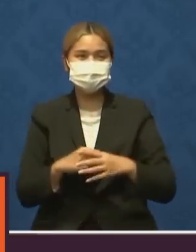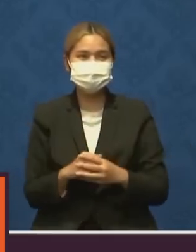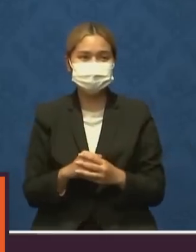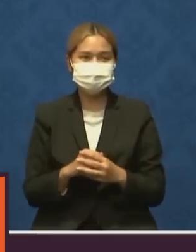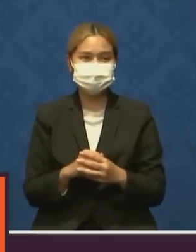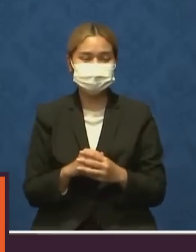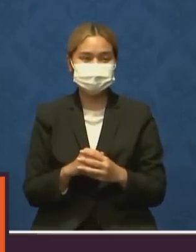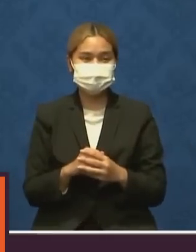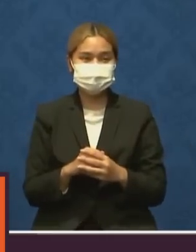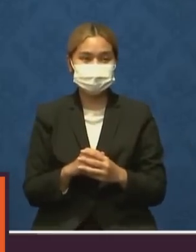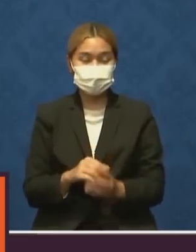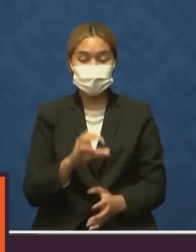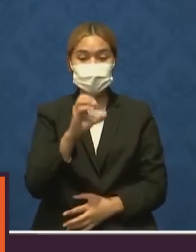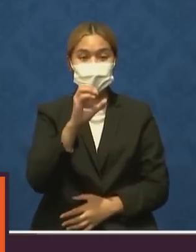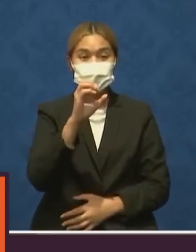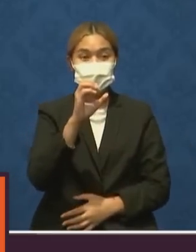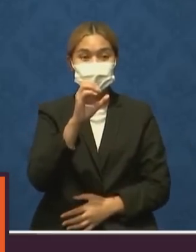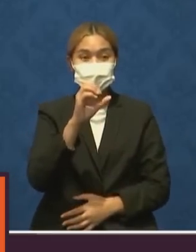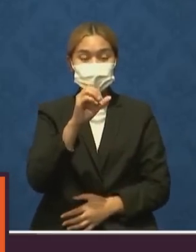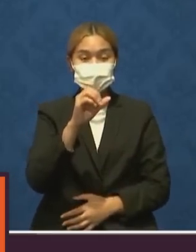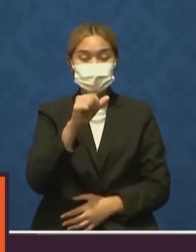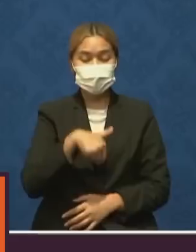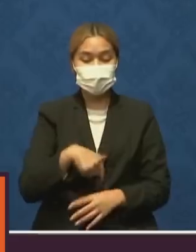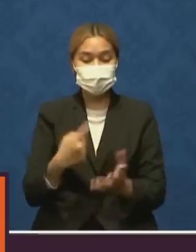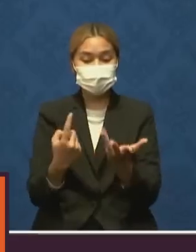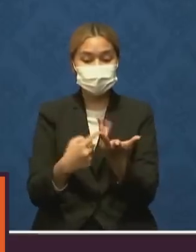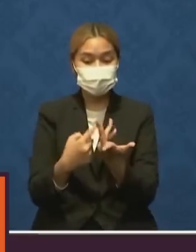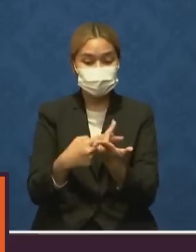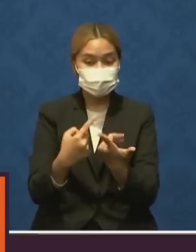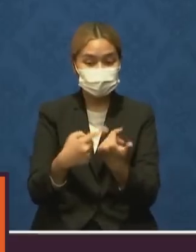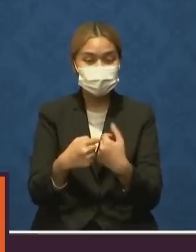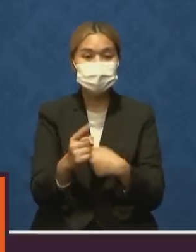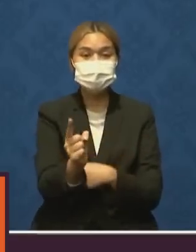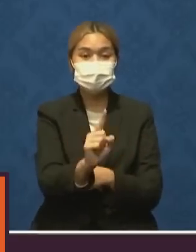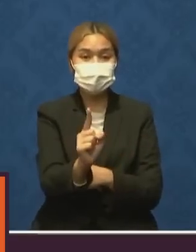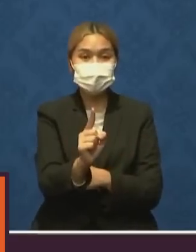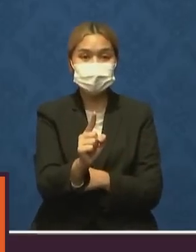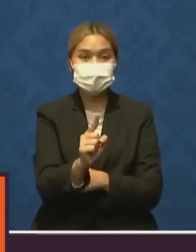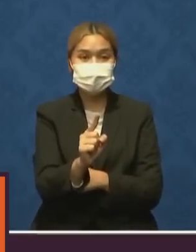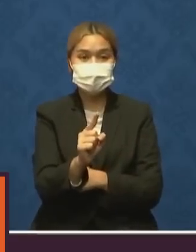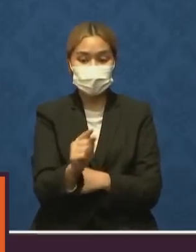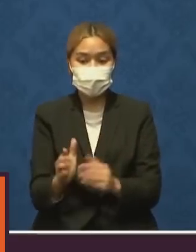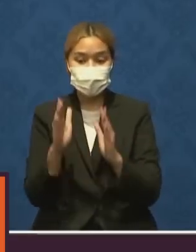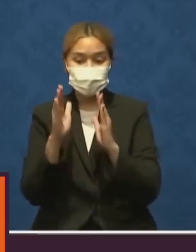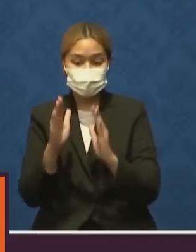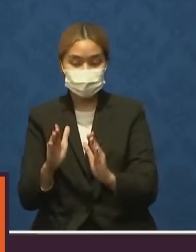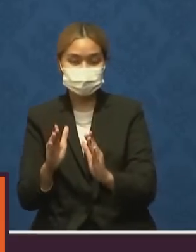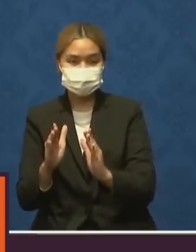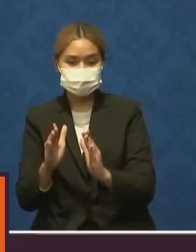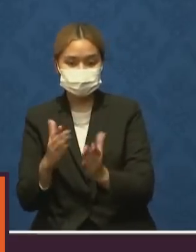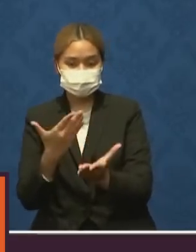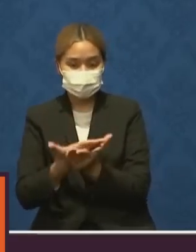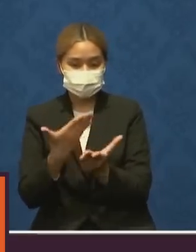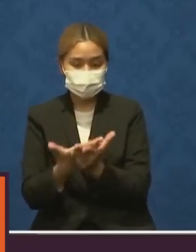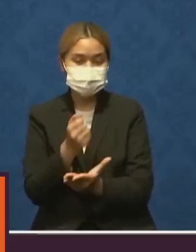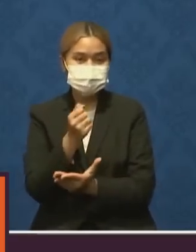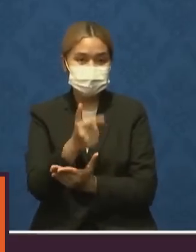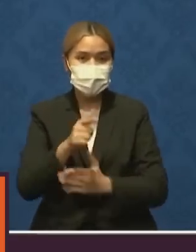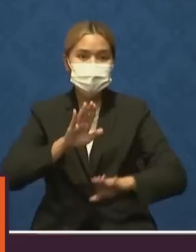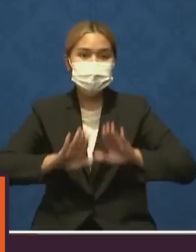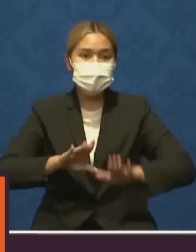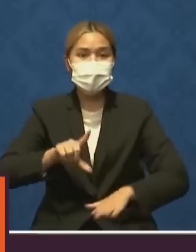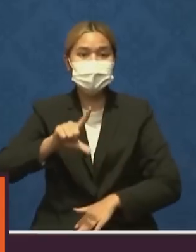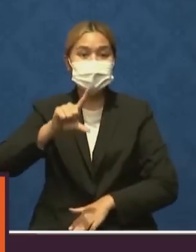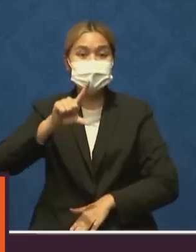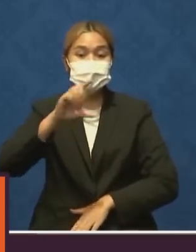ไดกัวาทกๆหน่วยไฟาทเราใช้ไปประชาชนจ่ายคาไฟแเกินความจำเป็ถึง 24 ตราง